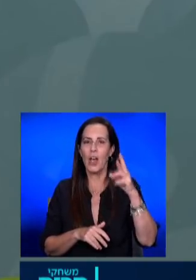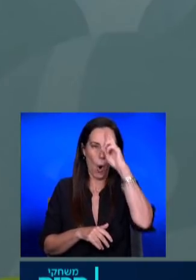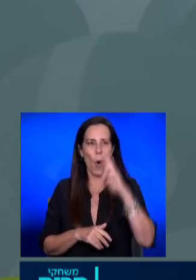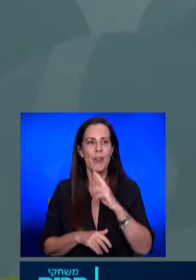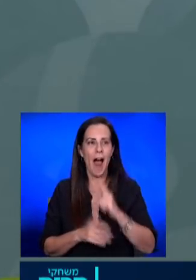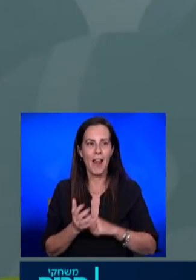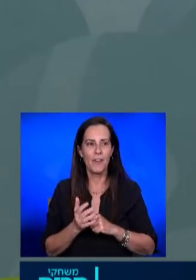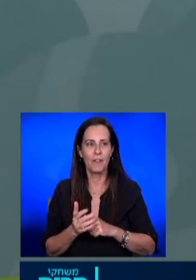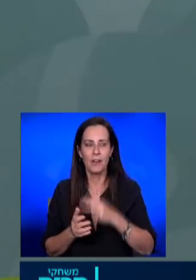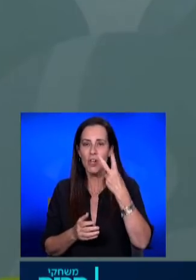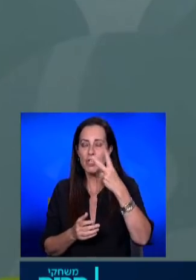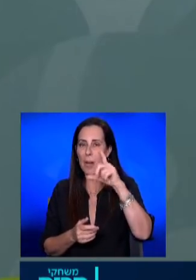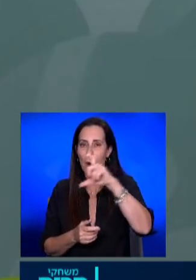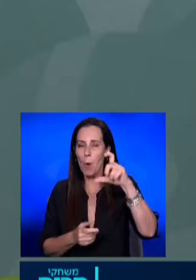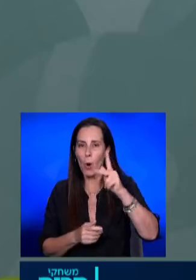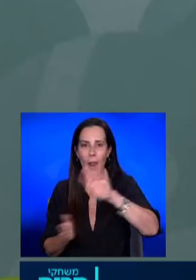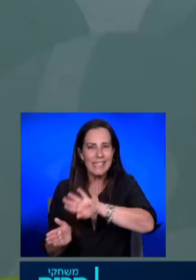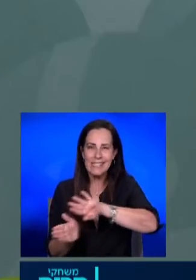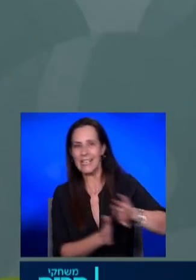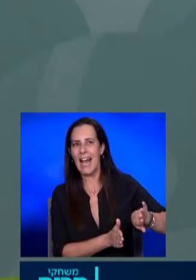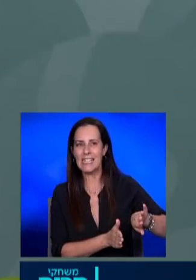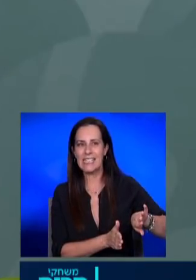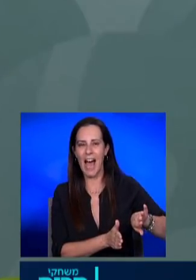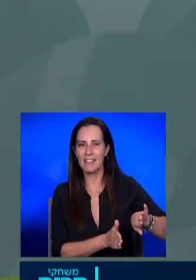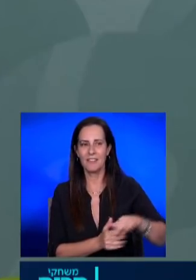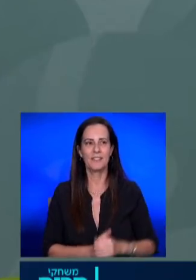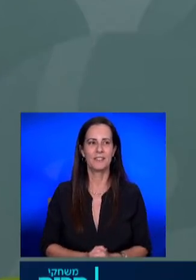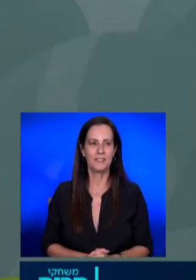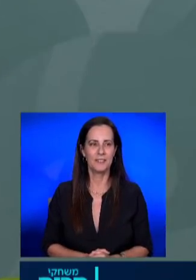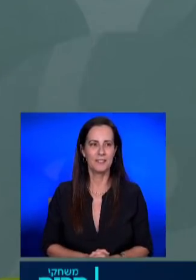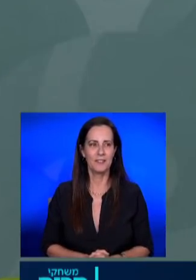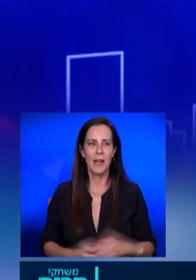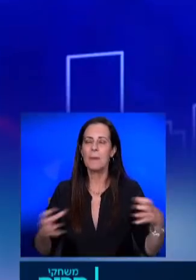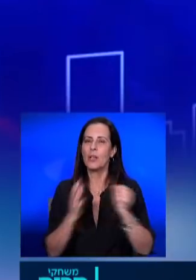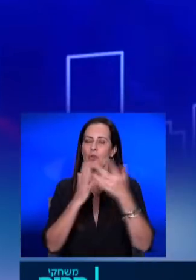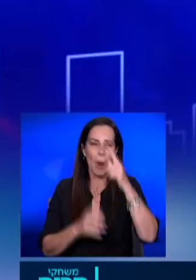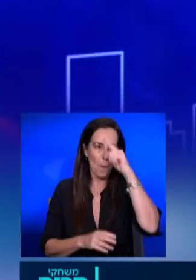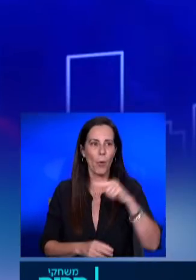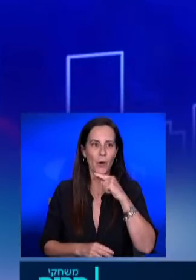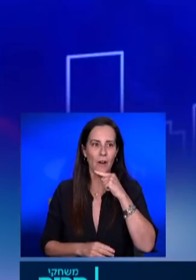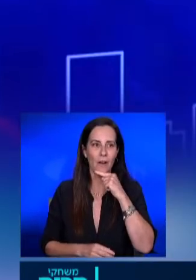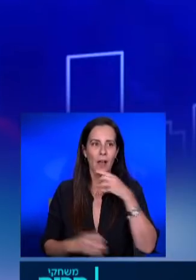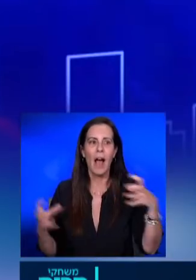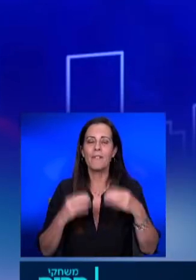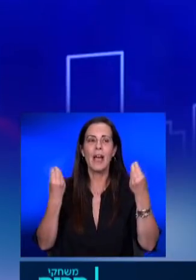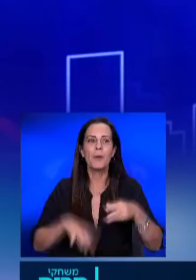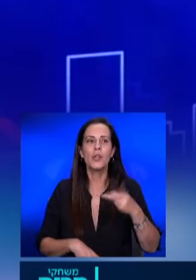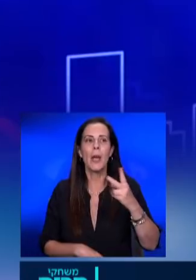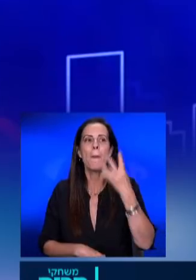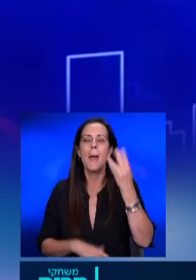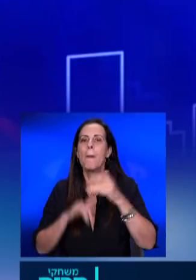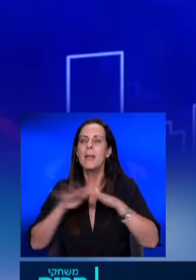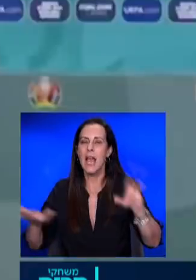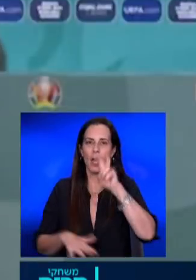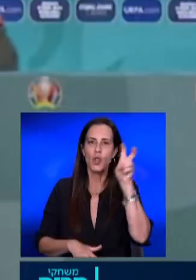da frente duas garrafinhas de Coca-Cola na entrevista coletiva de Portugal ontem, a empresa apresentou uma perda de 4 bilhões